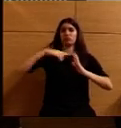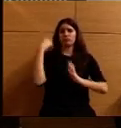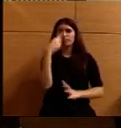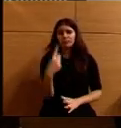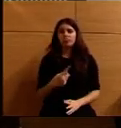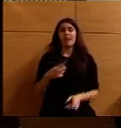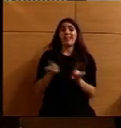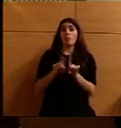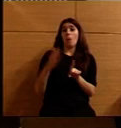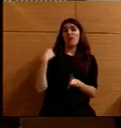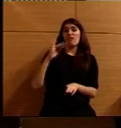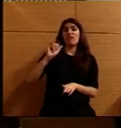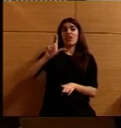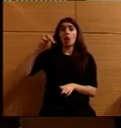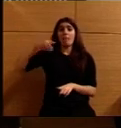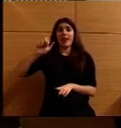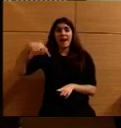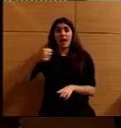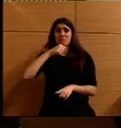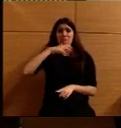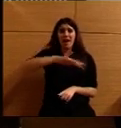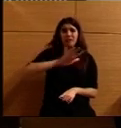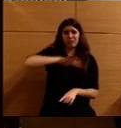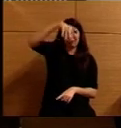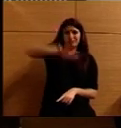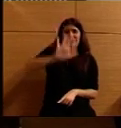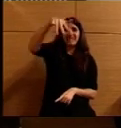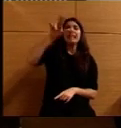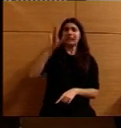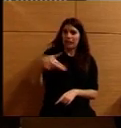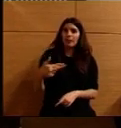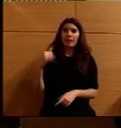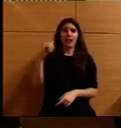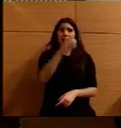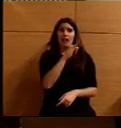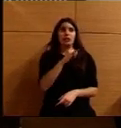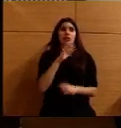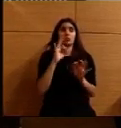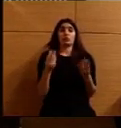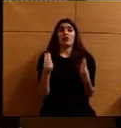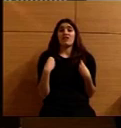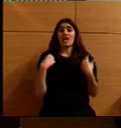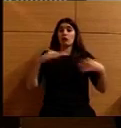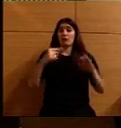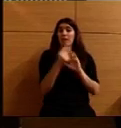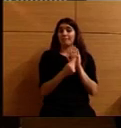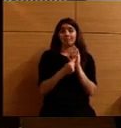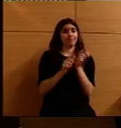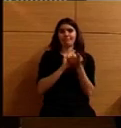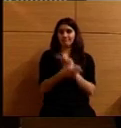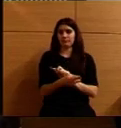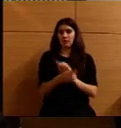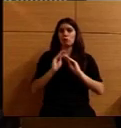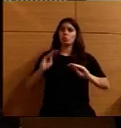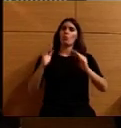com Filomena, temporals marítims i altres events adversos que estan condicionant i alterant la vida normal dels ciutadans i de les seues zones